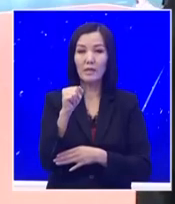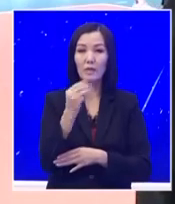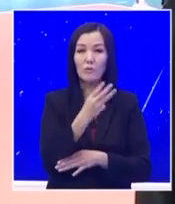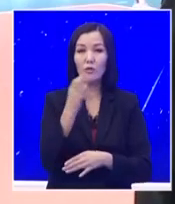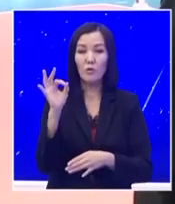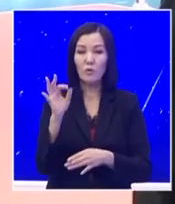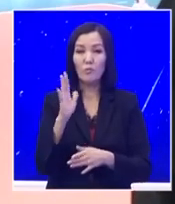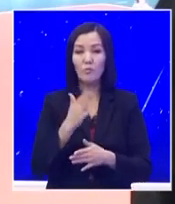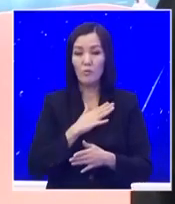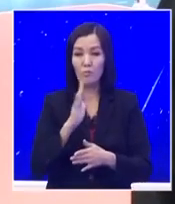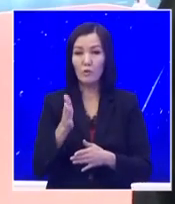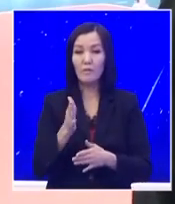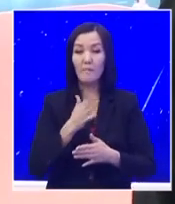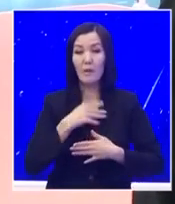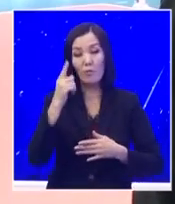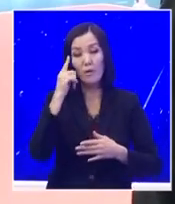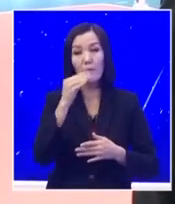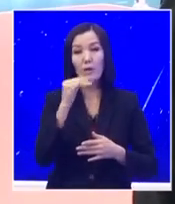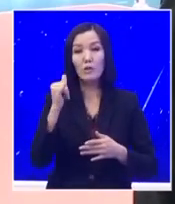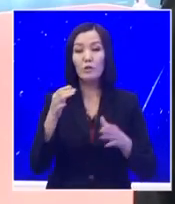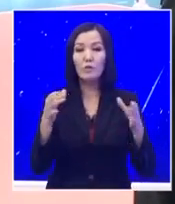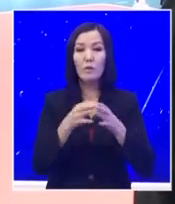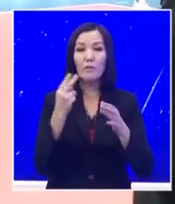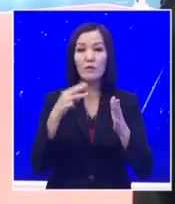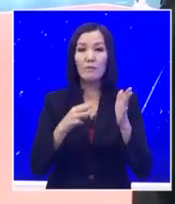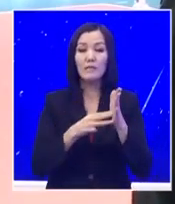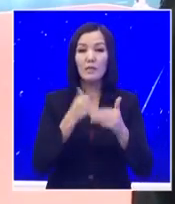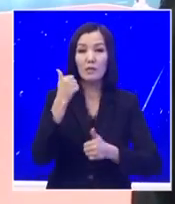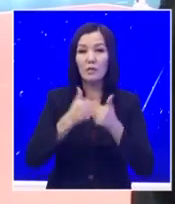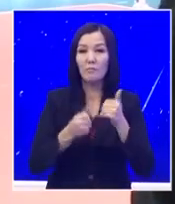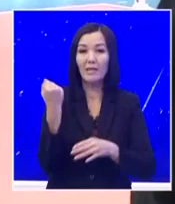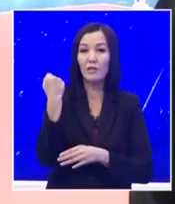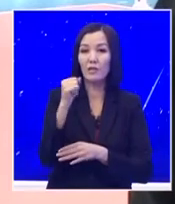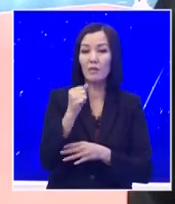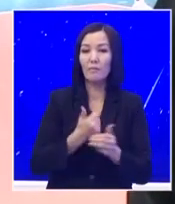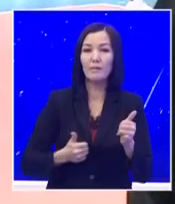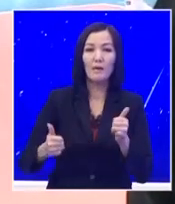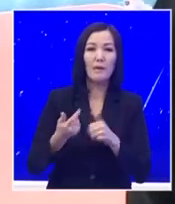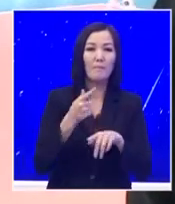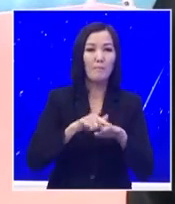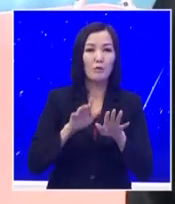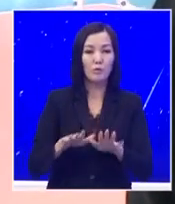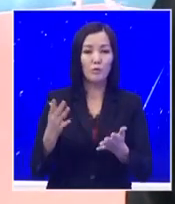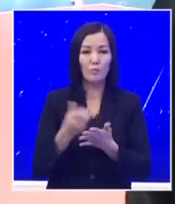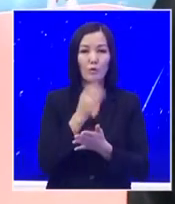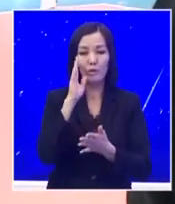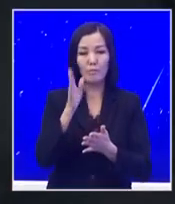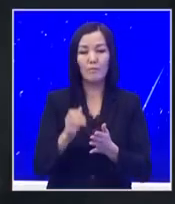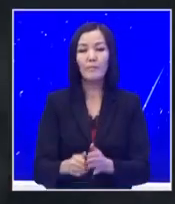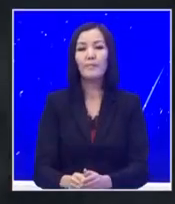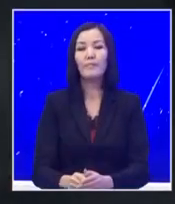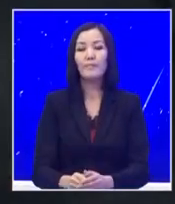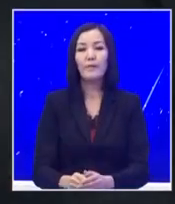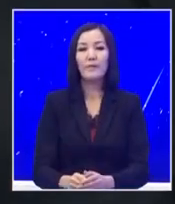жеңіске жетсе, мен ойлаймын, енді осы Жетісу командасы осы 28-ші чемпионаттың жеңімпазы болады. Жеңімпазы болады ғой деп ойлаймын.